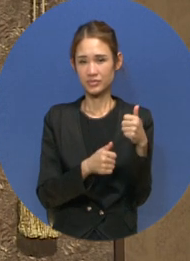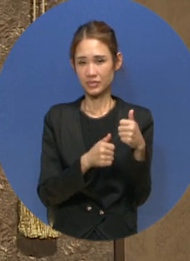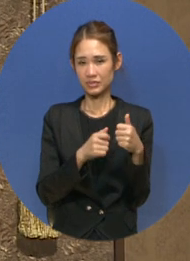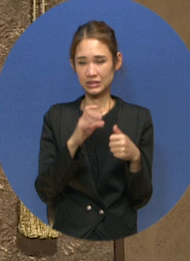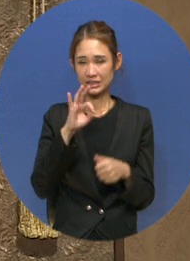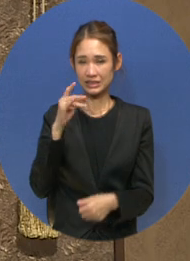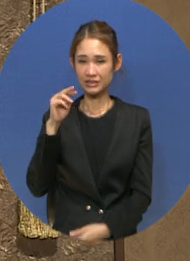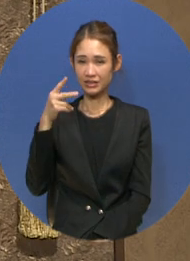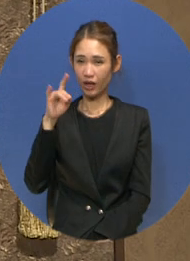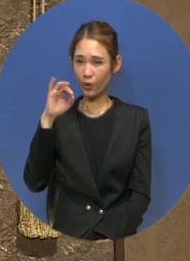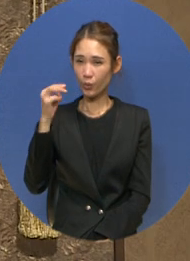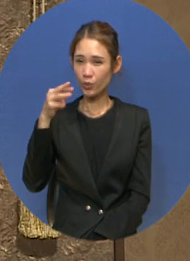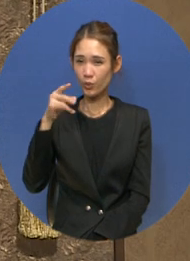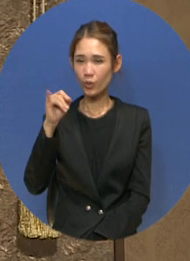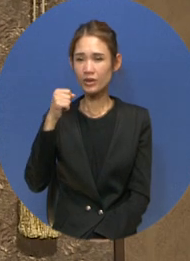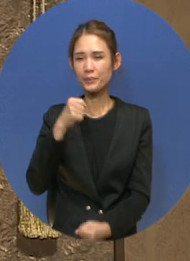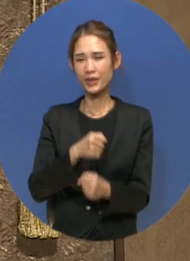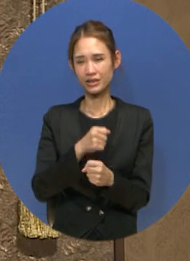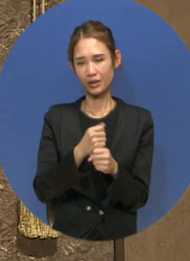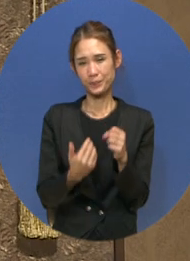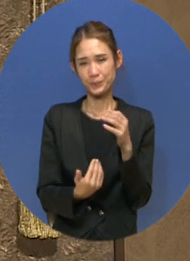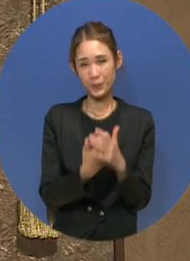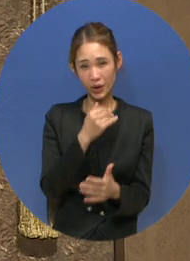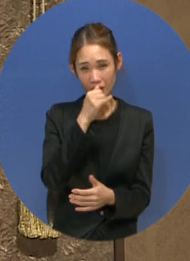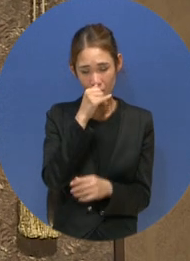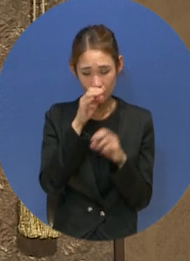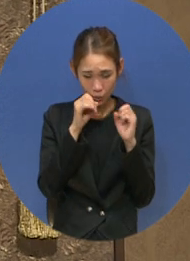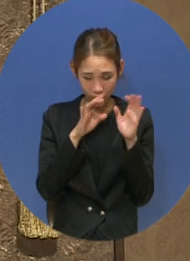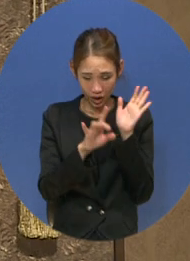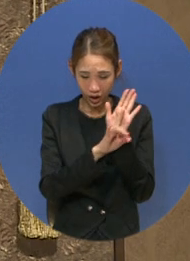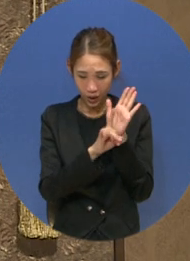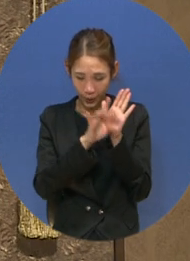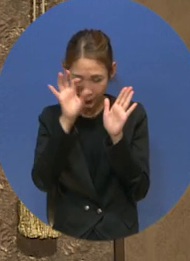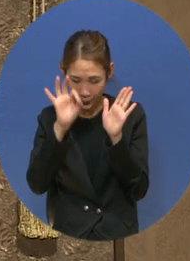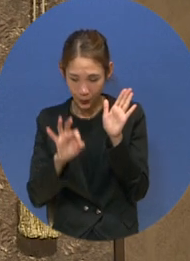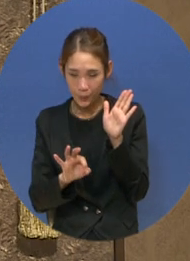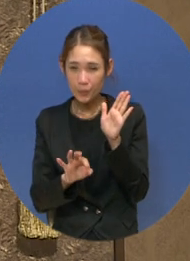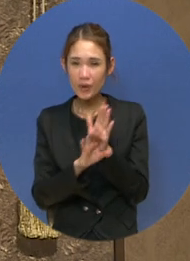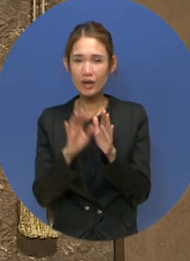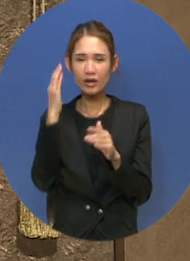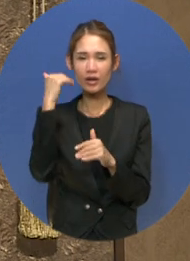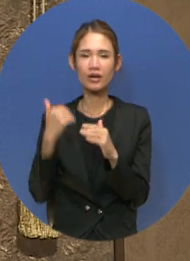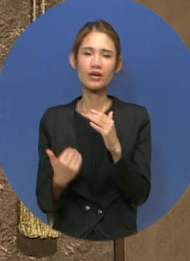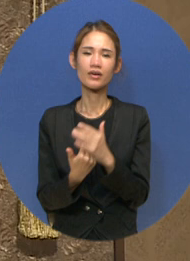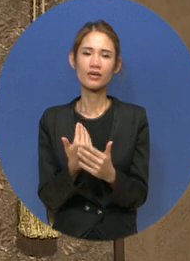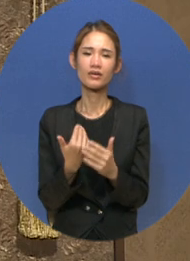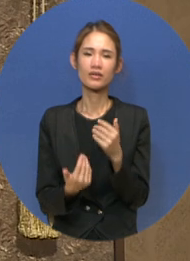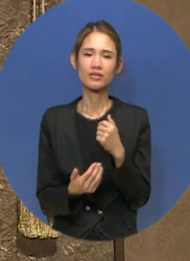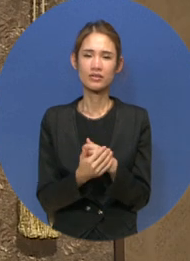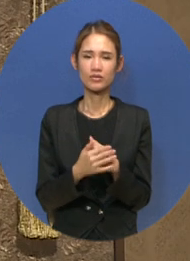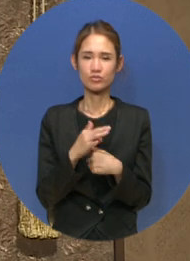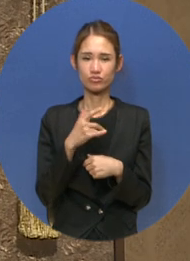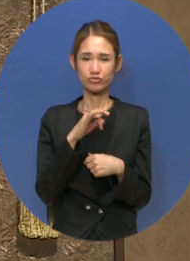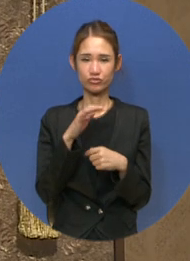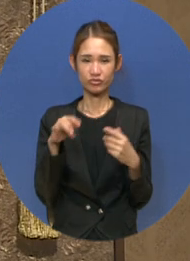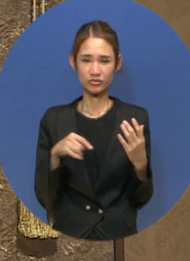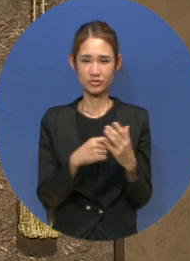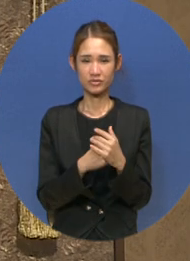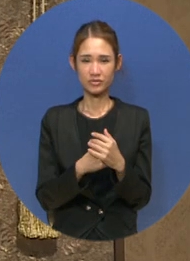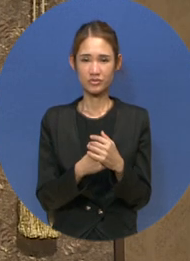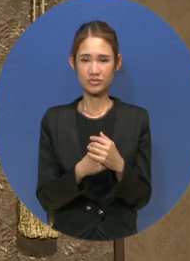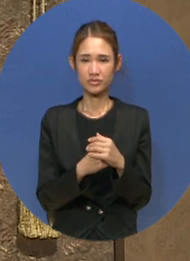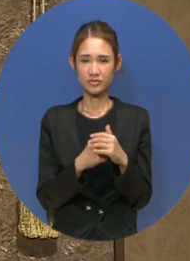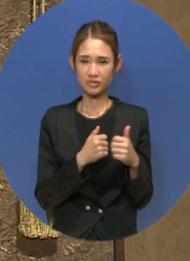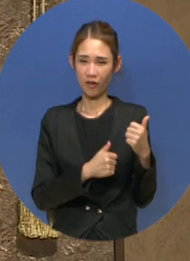이데올로기가 형성돼 있어요. 그러니까 뭐 광고에도 보면 우리 아이를 최고로 키우겠어요. 분유선전 나오잖아요. 그러다 보니까 이